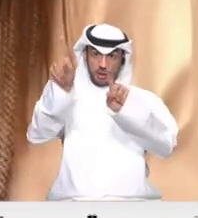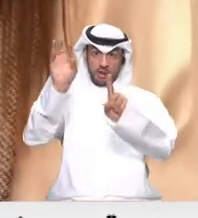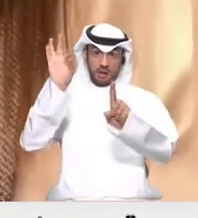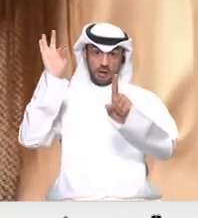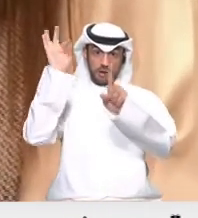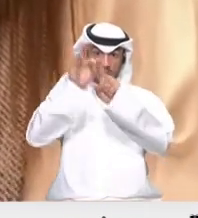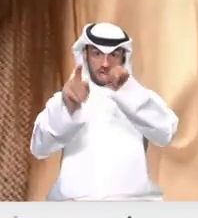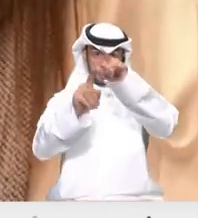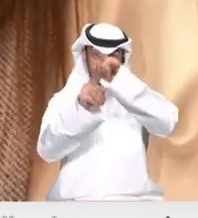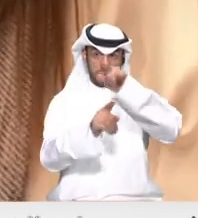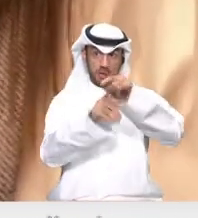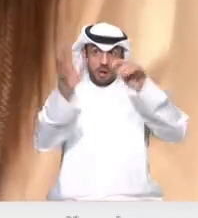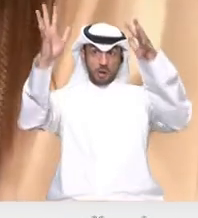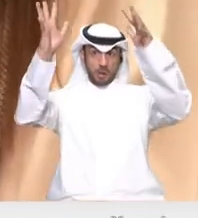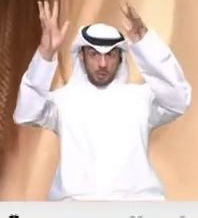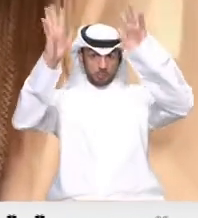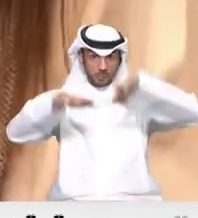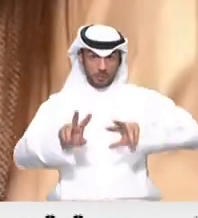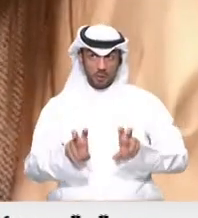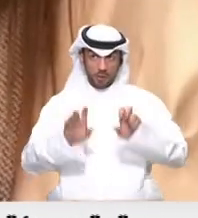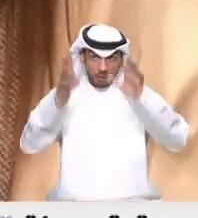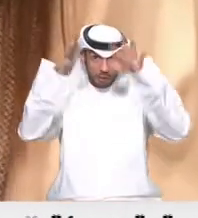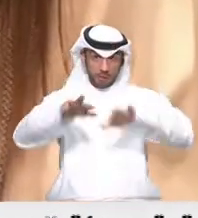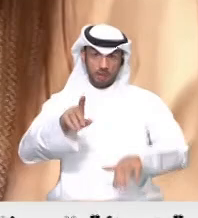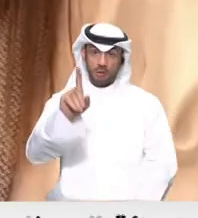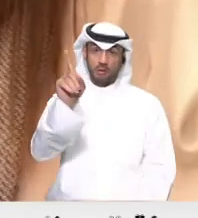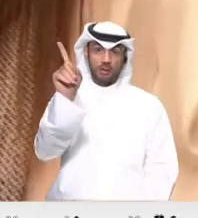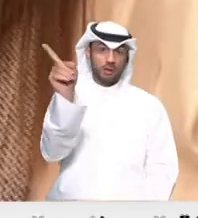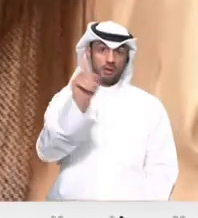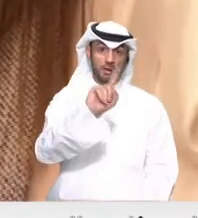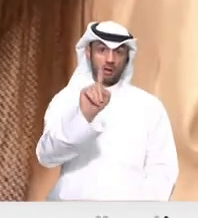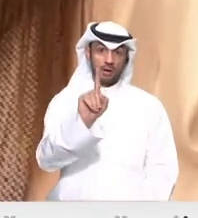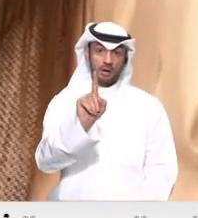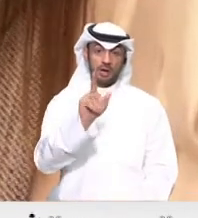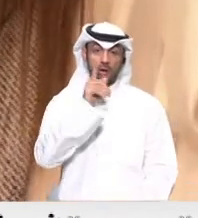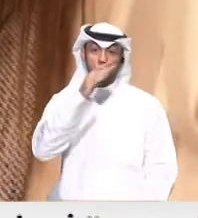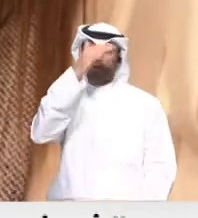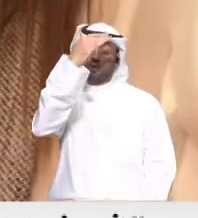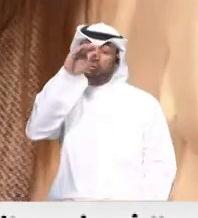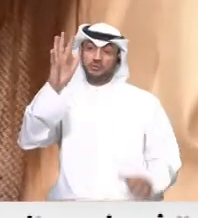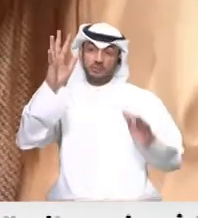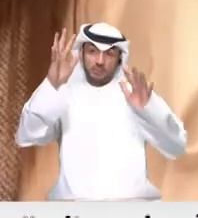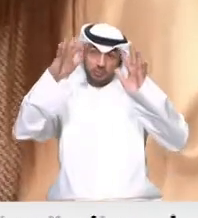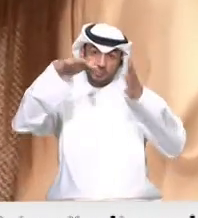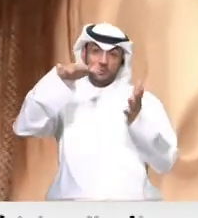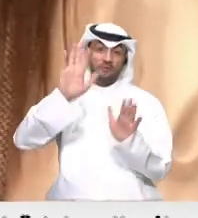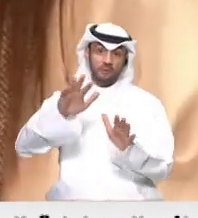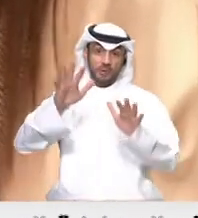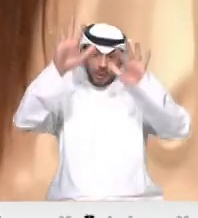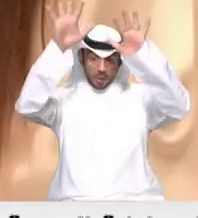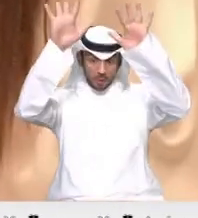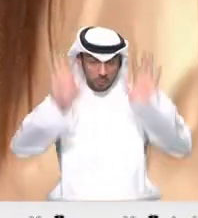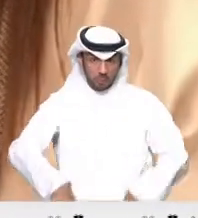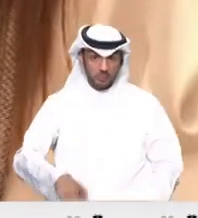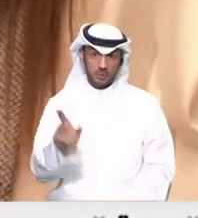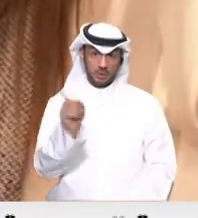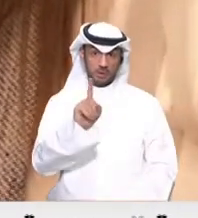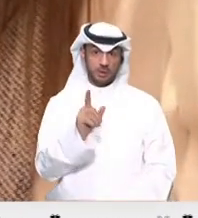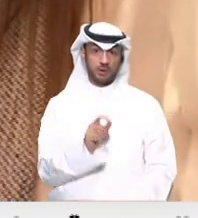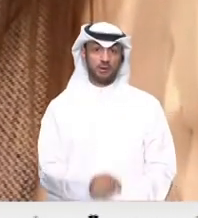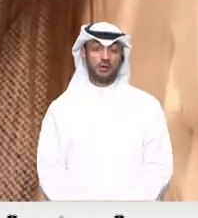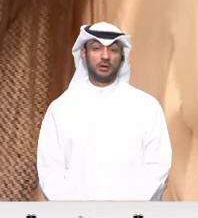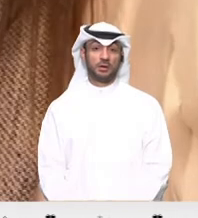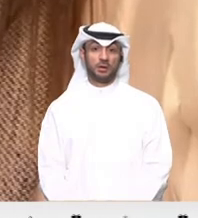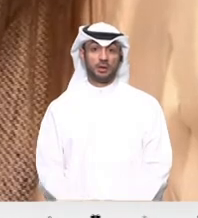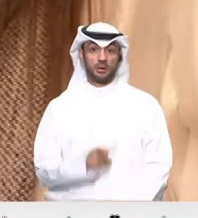لم يهبط بالكامل كما حصل في الاستهداف منذ أيام الأسبوع الماضي.